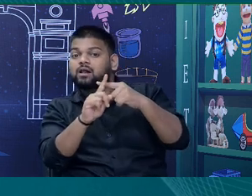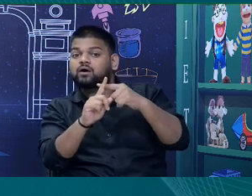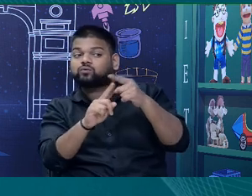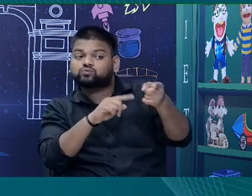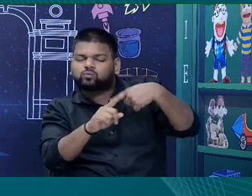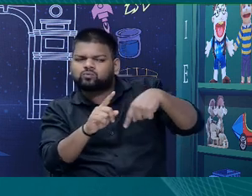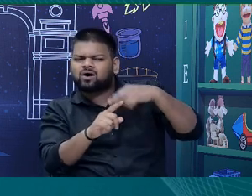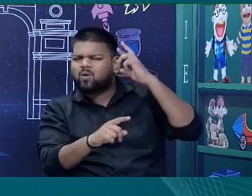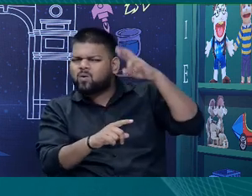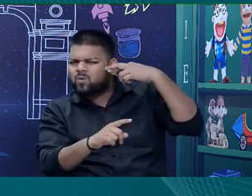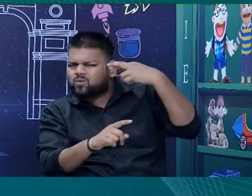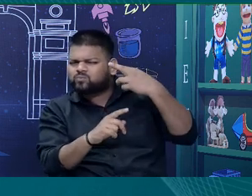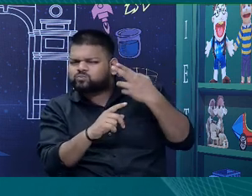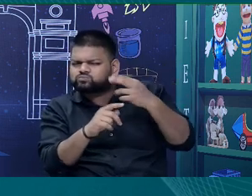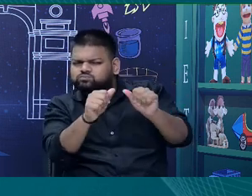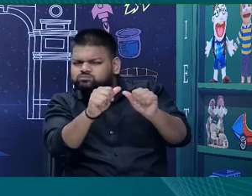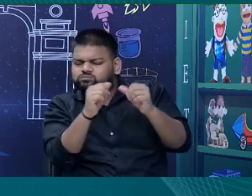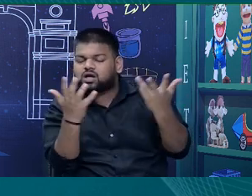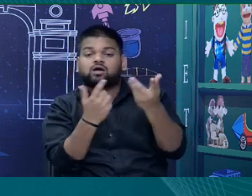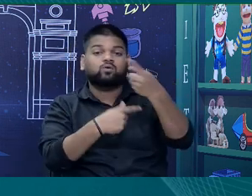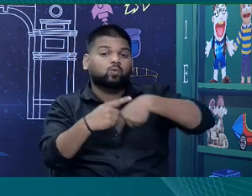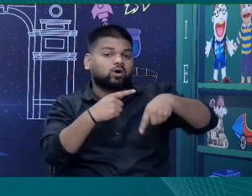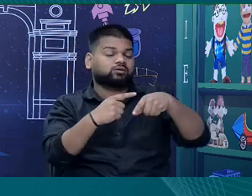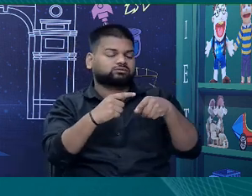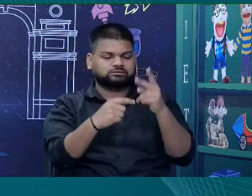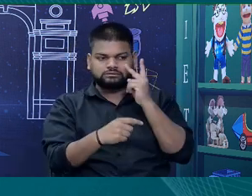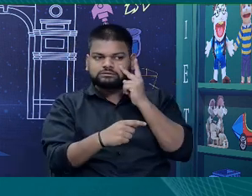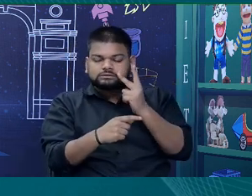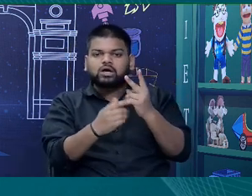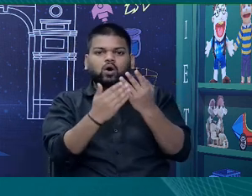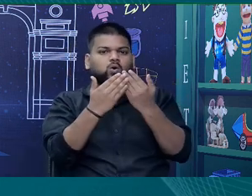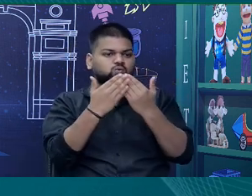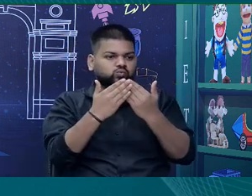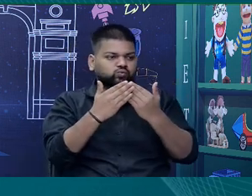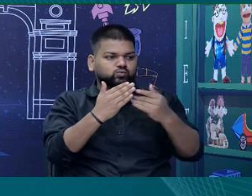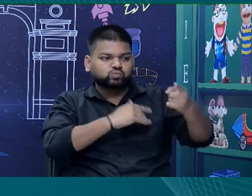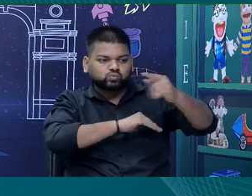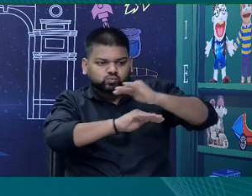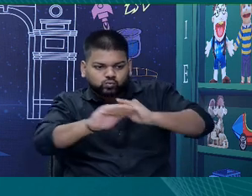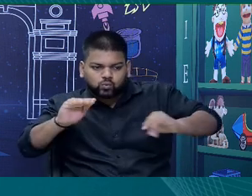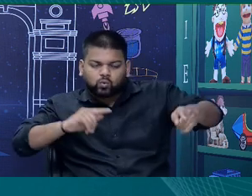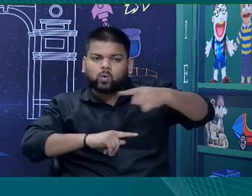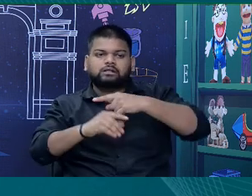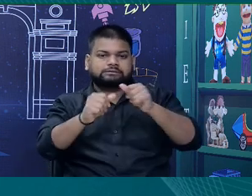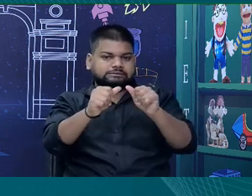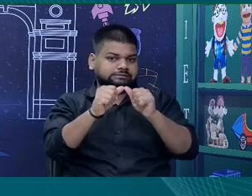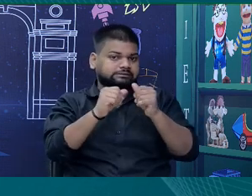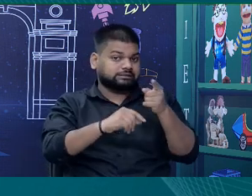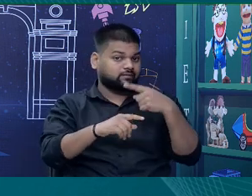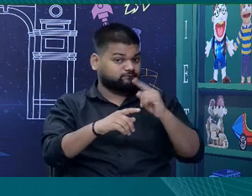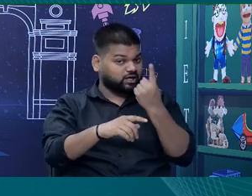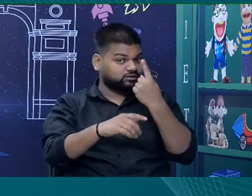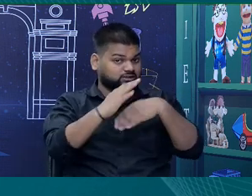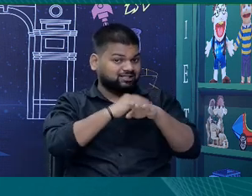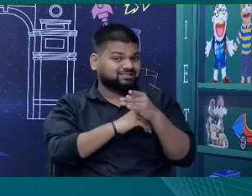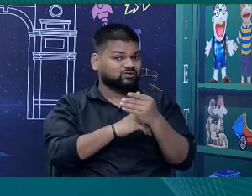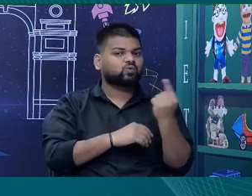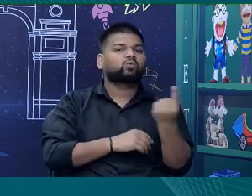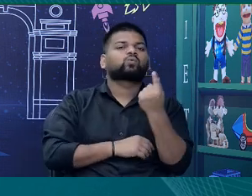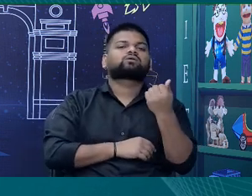तो आप देखेंगे की बच्चे धीरे-धीरे आपको बता रहे हैं की फर्स्ट वाला जो एक्सप्रेशन है उसमें सिर्फ नंबर्स हैं और सेकंड वाला जो